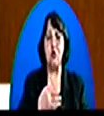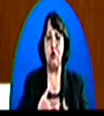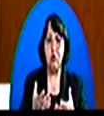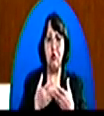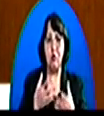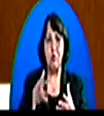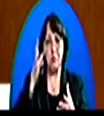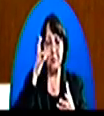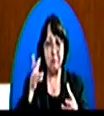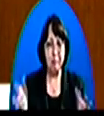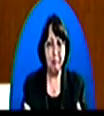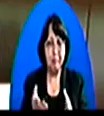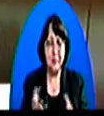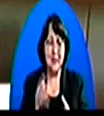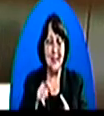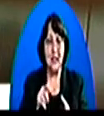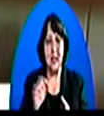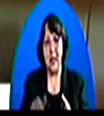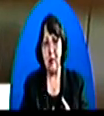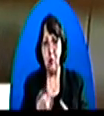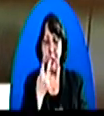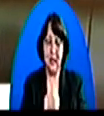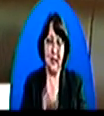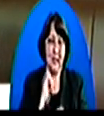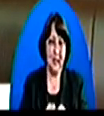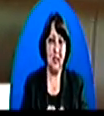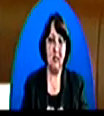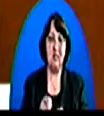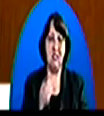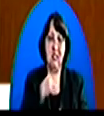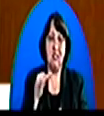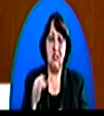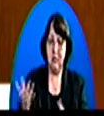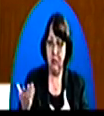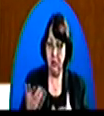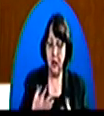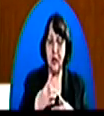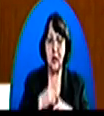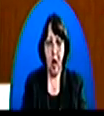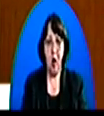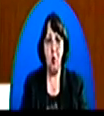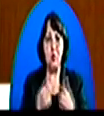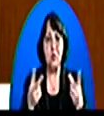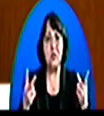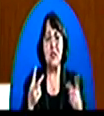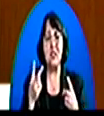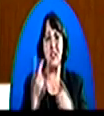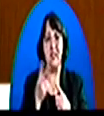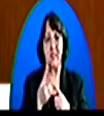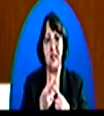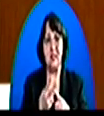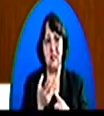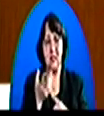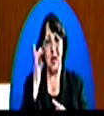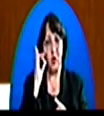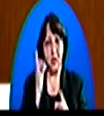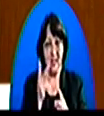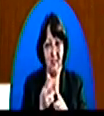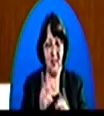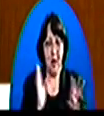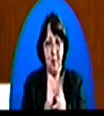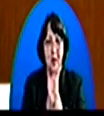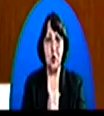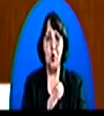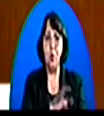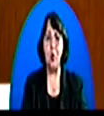чиглэлээр тодорхой төрөлтэй арга хэмжээ хийх гэсэн юм бас чиглэлд өгч байгаа. Тэгээд энэ одоо хүрээнд тод бол үндэсний төвс араад төвс хамтарт бид энэ хүүхэд